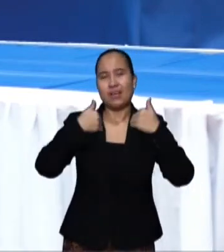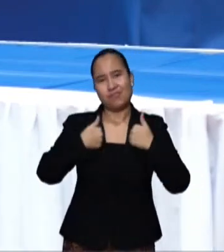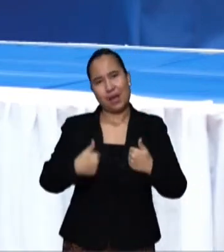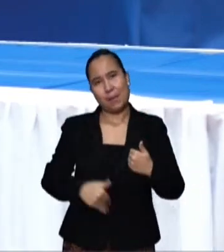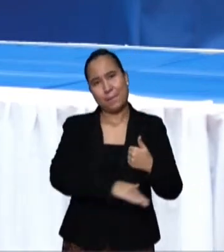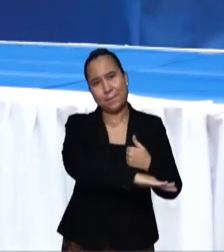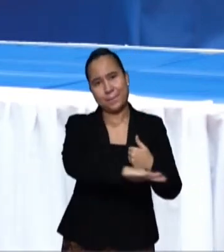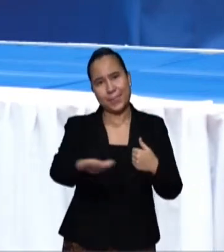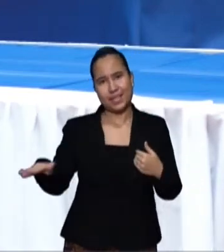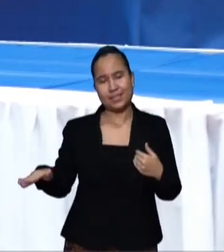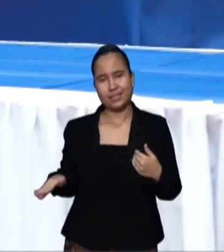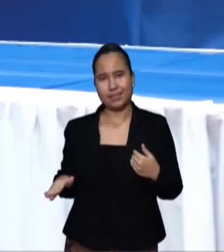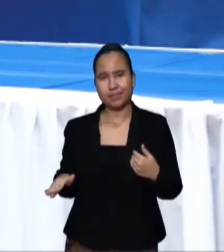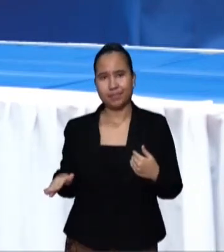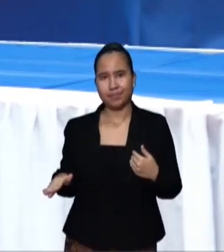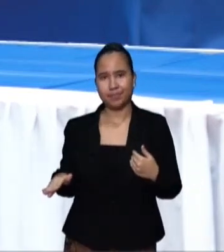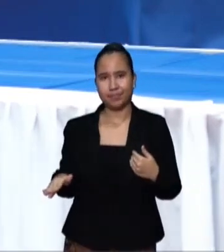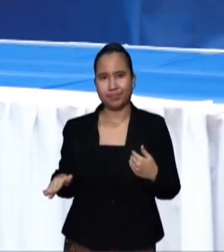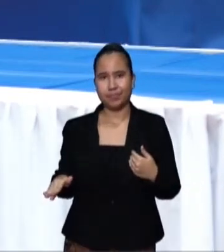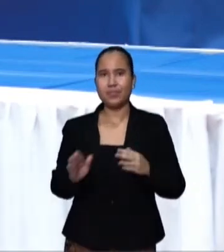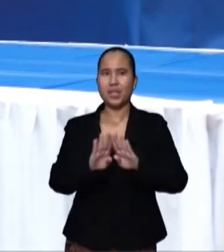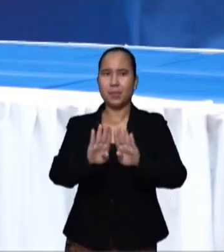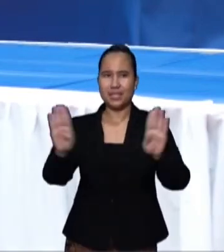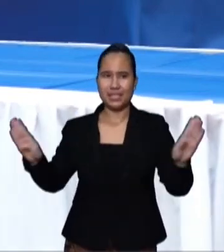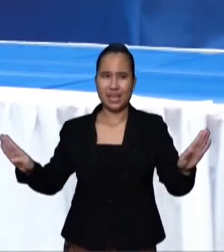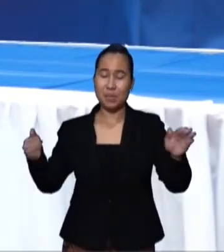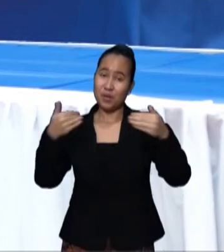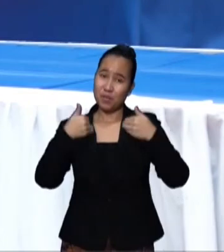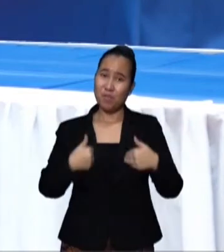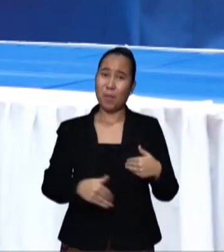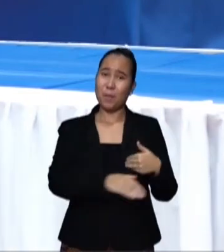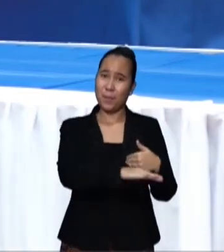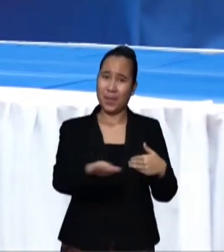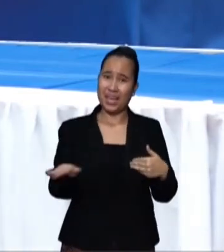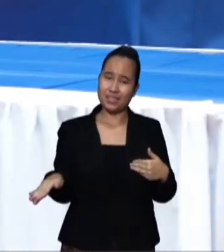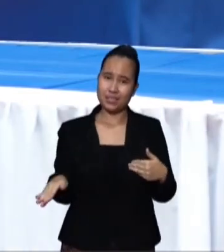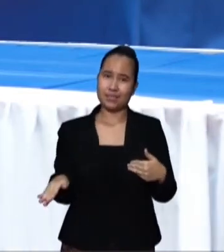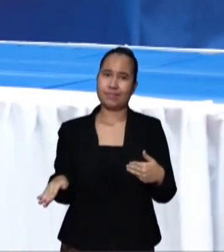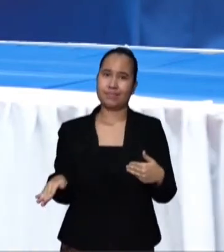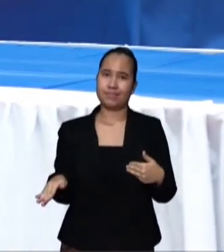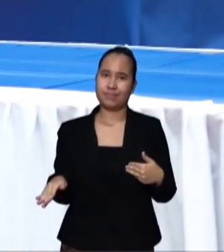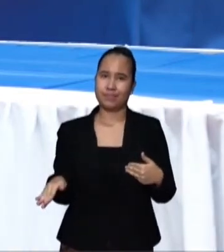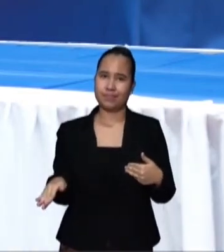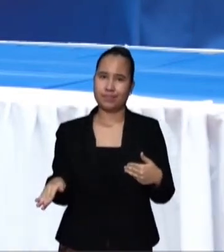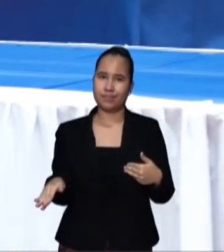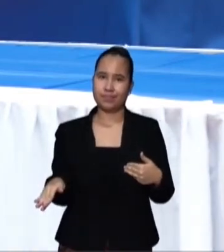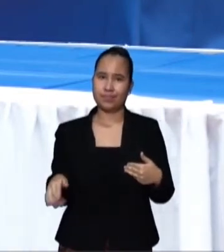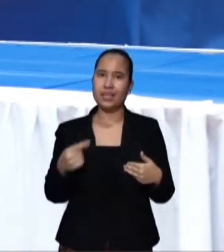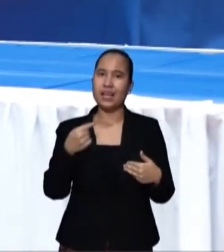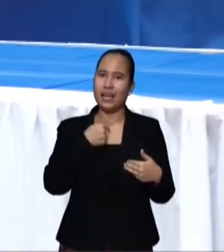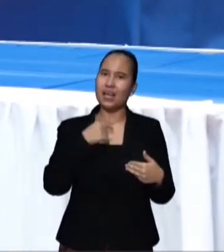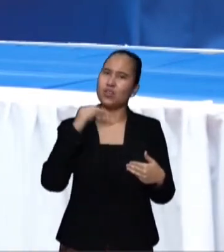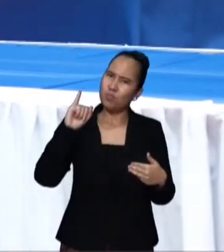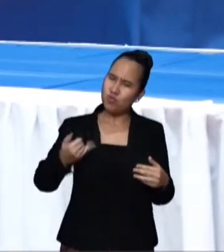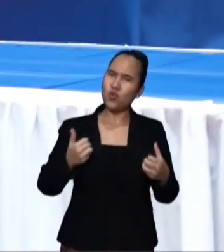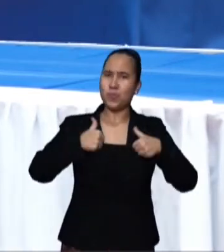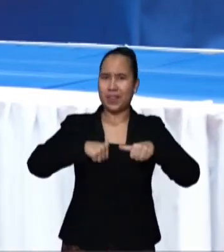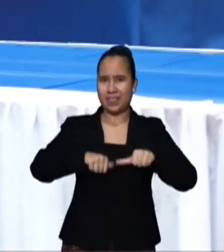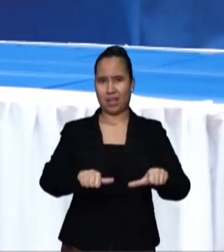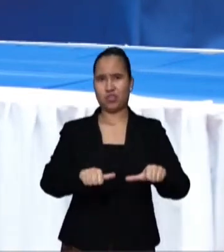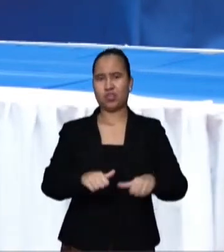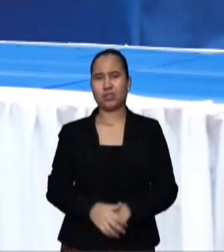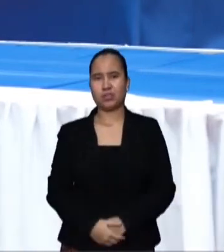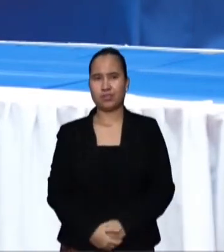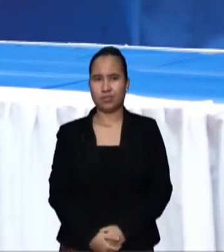gemeenschap. Ter bescherming van de gemeenschap. Laat mij dat nog eens benadrukken.